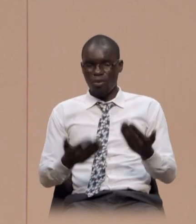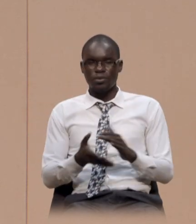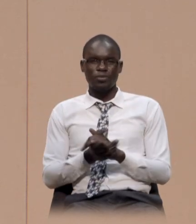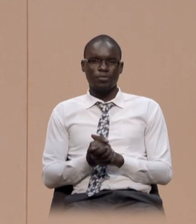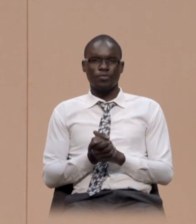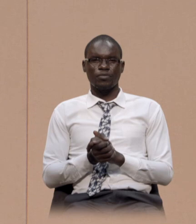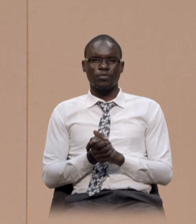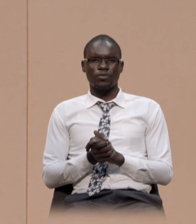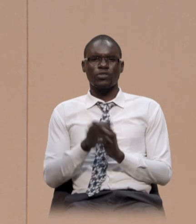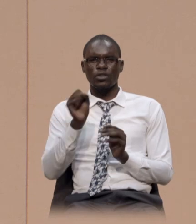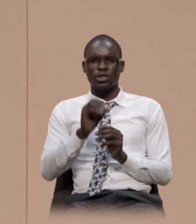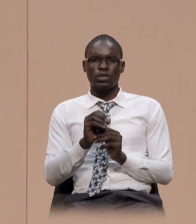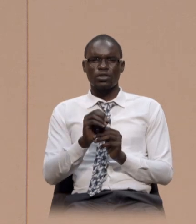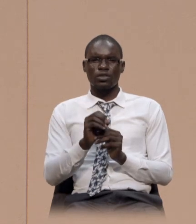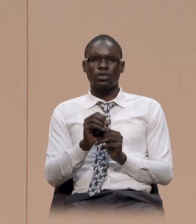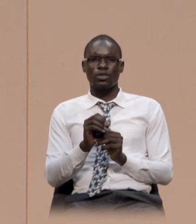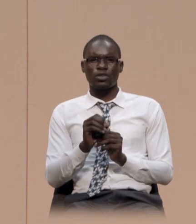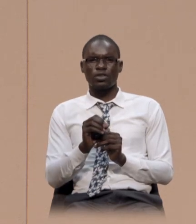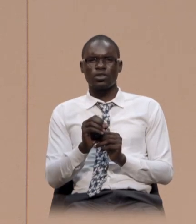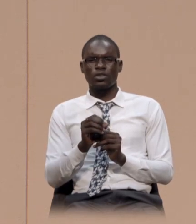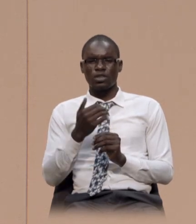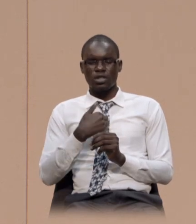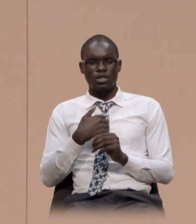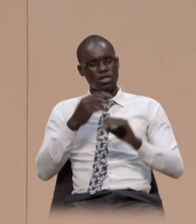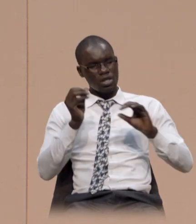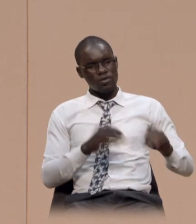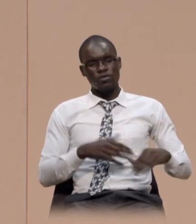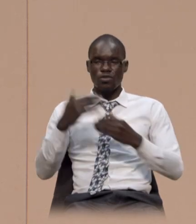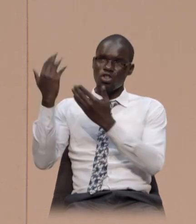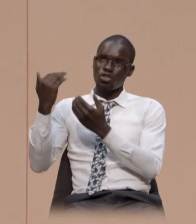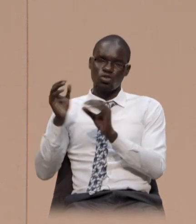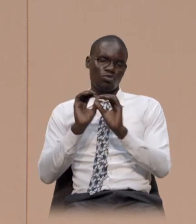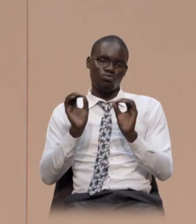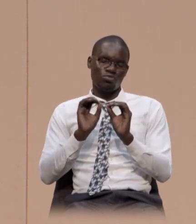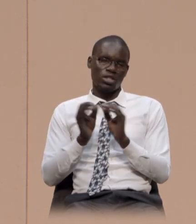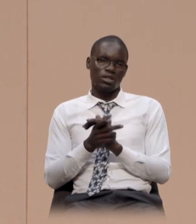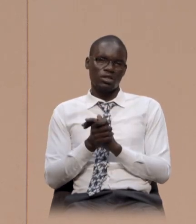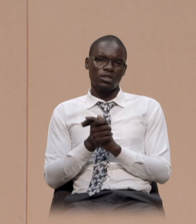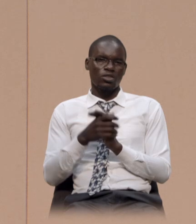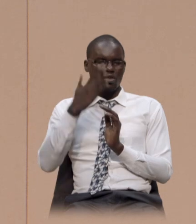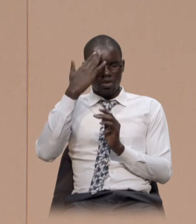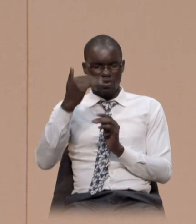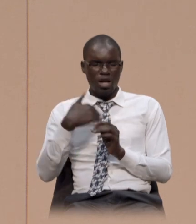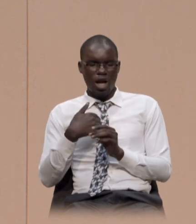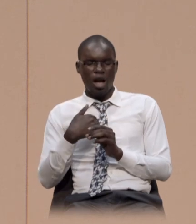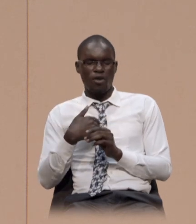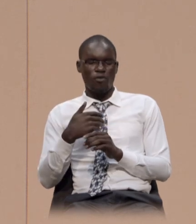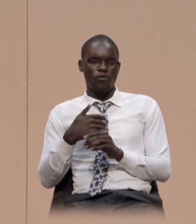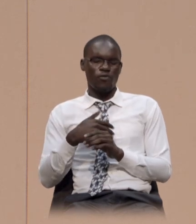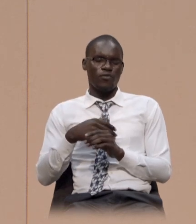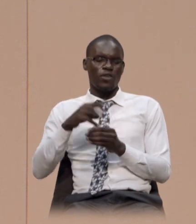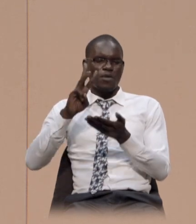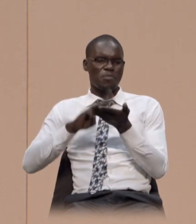hivyo. Kwa hivyo usiwe moyo wewe mzazi mmoja. Maana kuna mamilioni ya watu aina